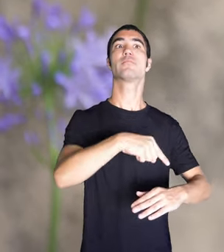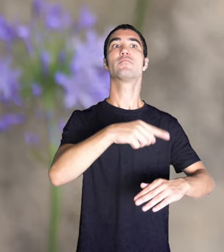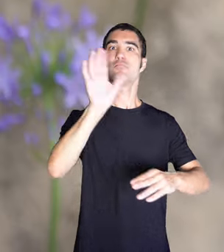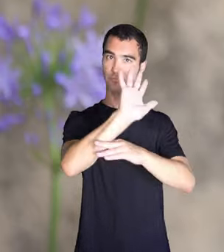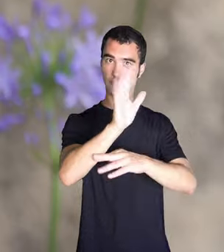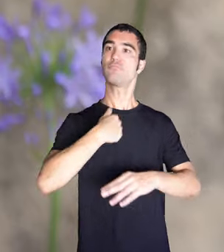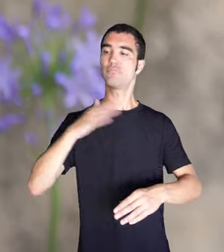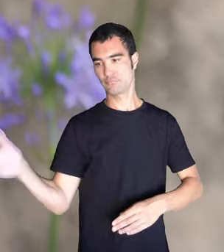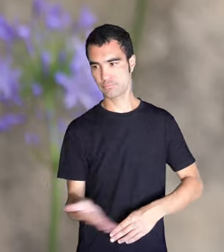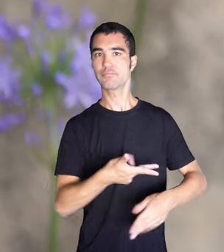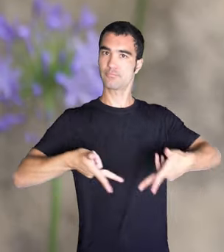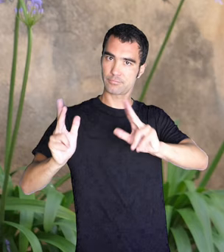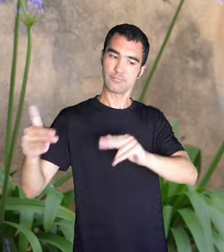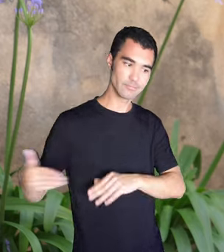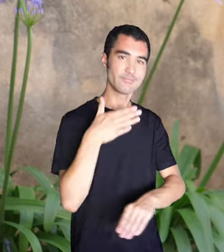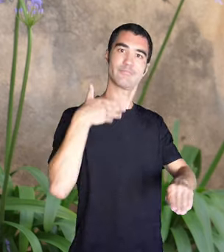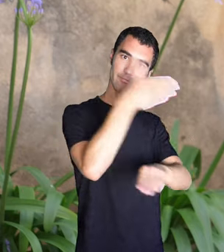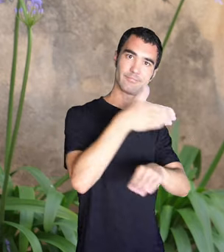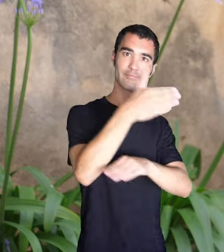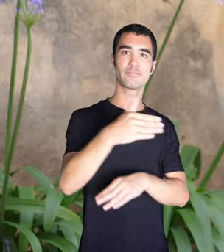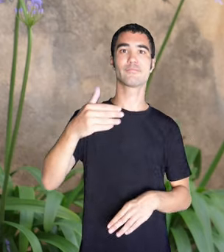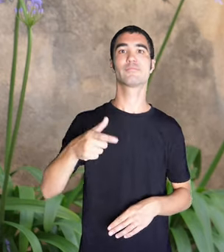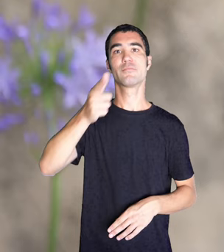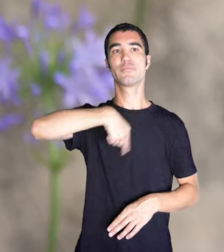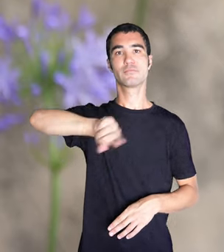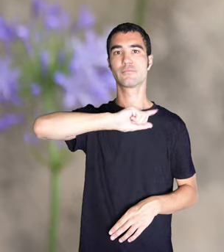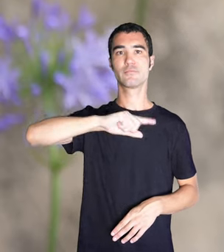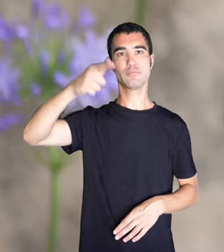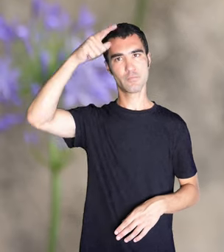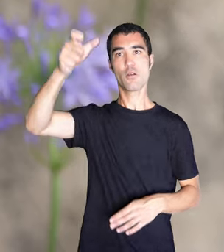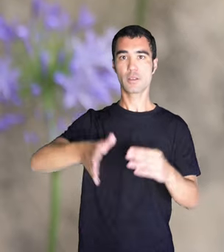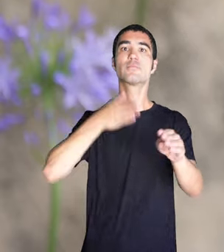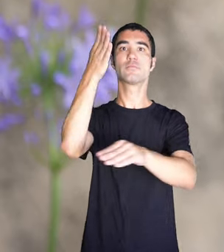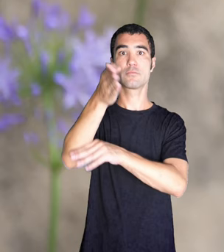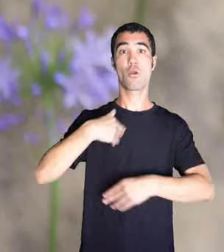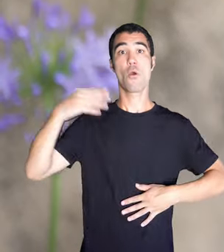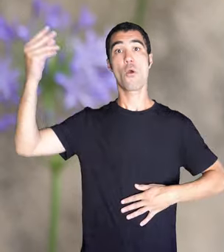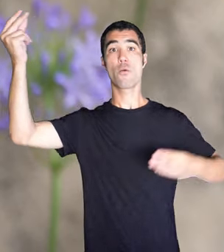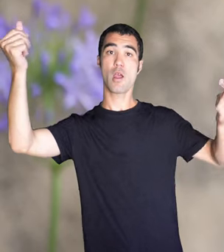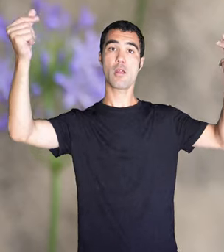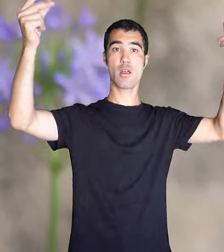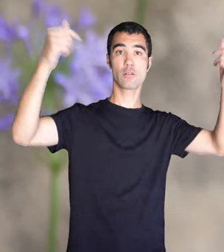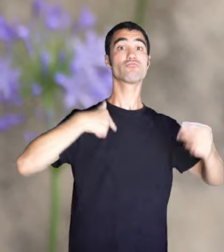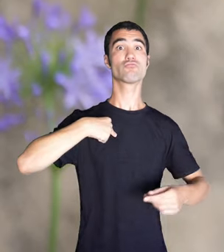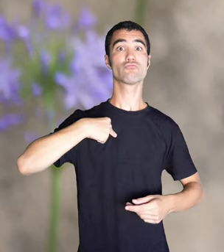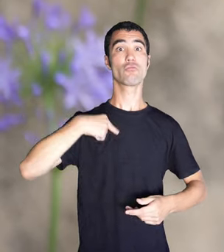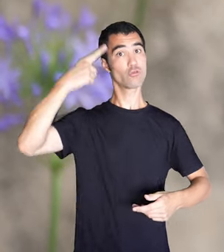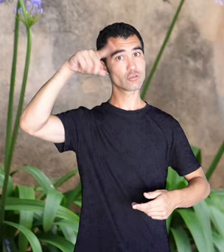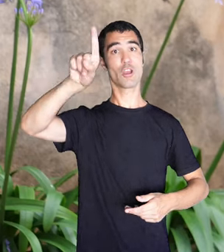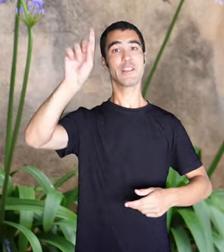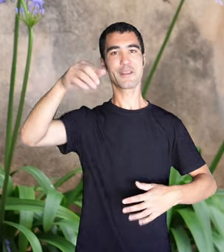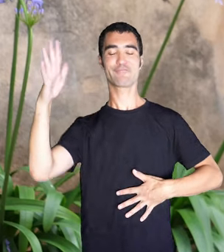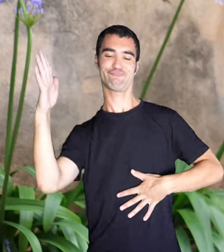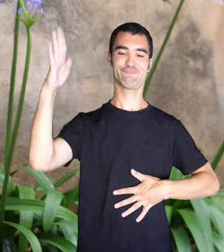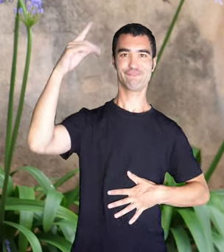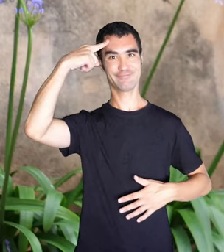passar, també hi anàvem, anàvem al poble, si podria. Ballar en sabia molt, jo. Ballar de ferrat.